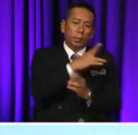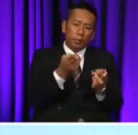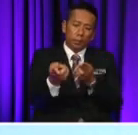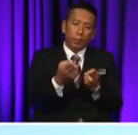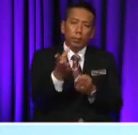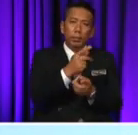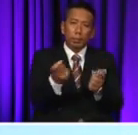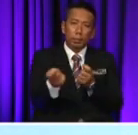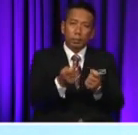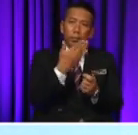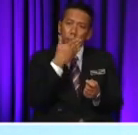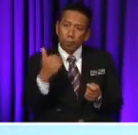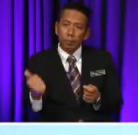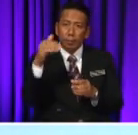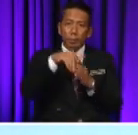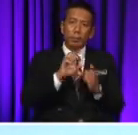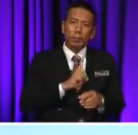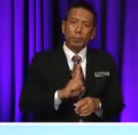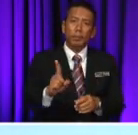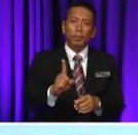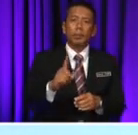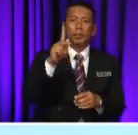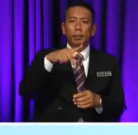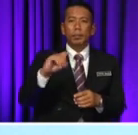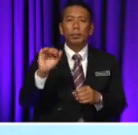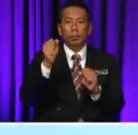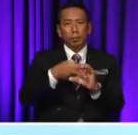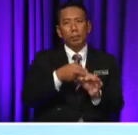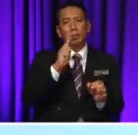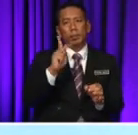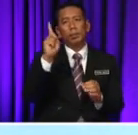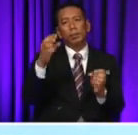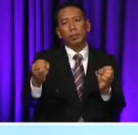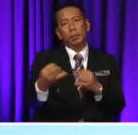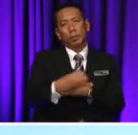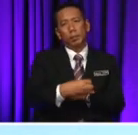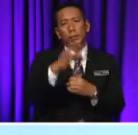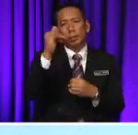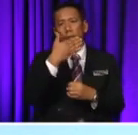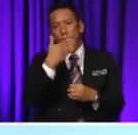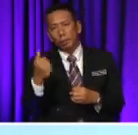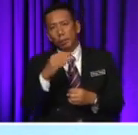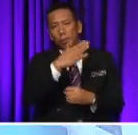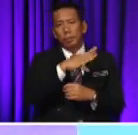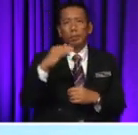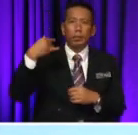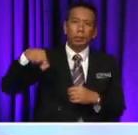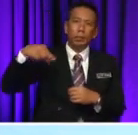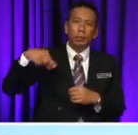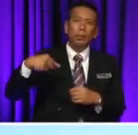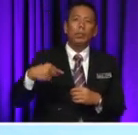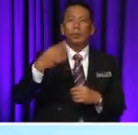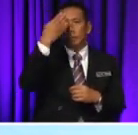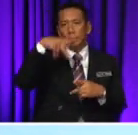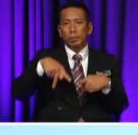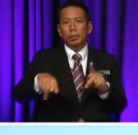dan takdir yang bagus dalam Islam yang pastinya boleh menghasilkan satu organisasi yang bagus dan berkualiti Jadi sekarang nih kita